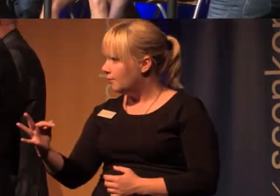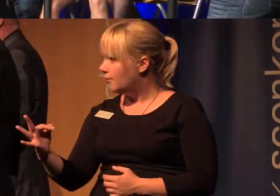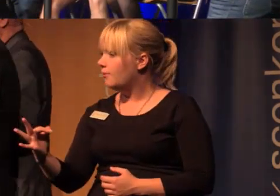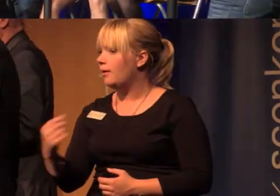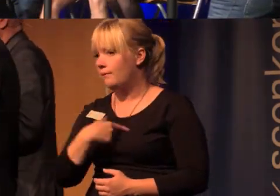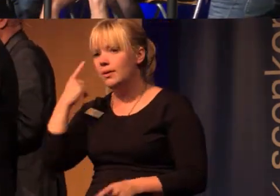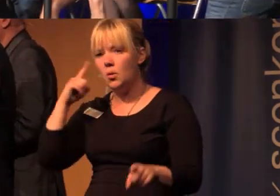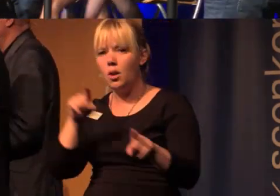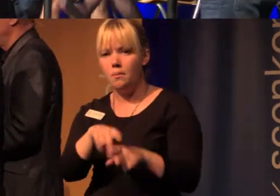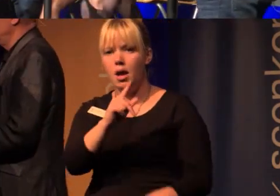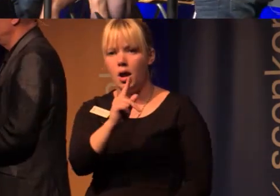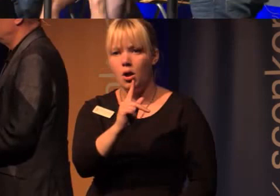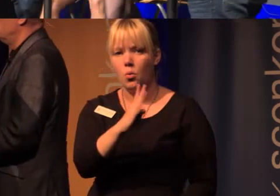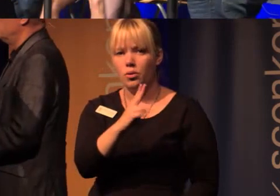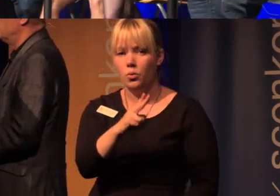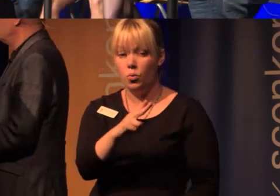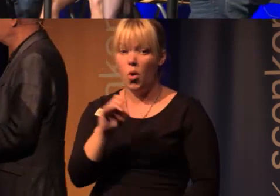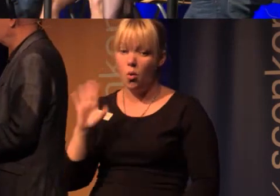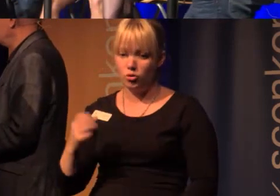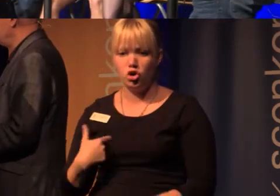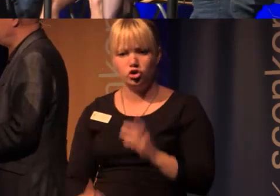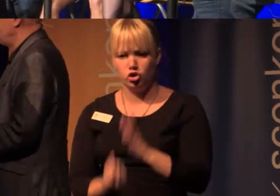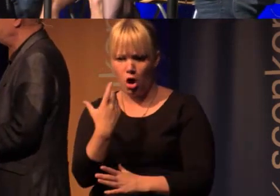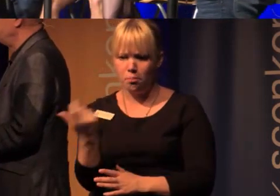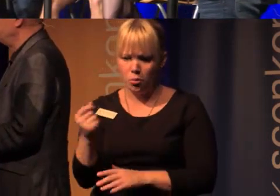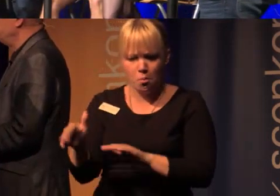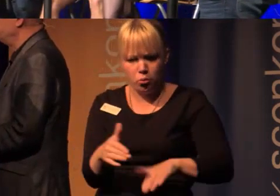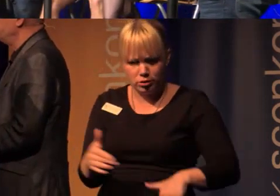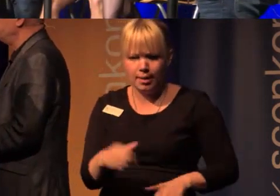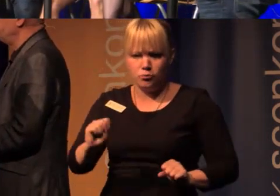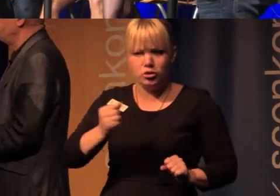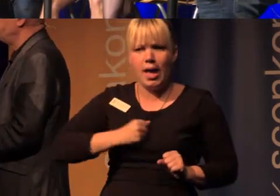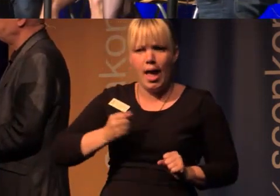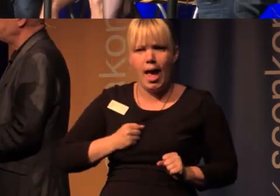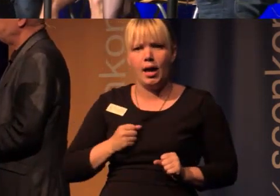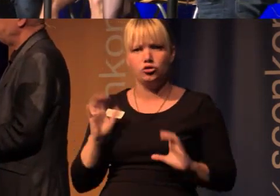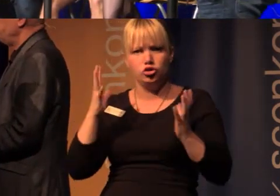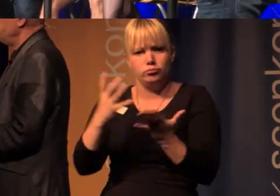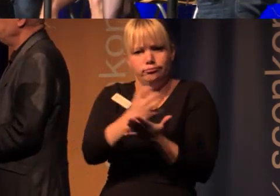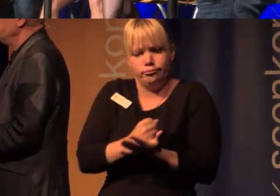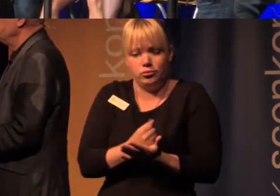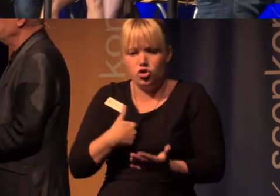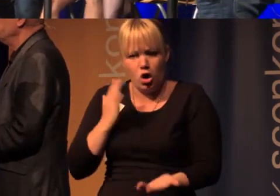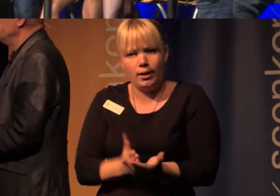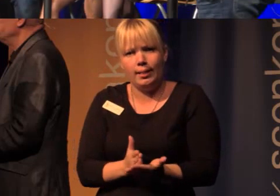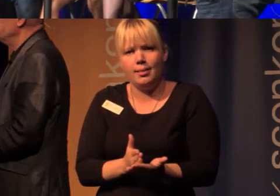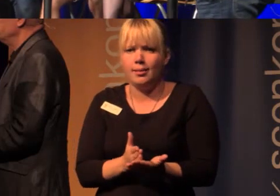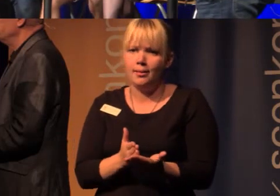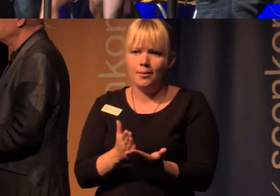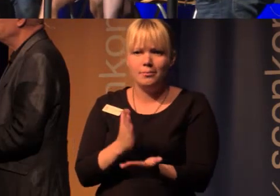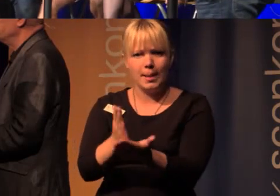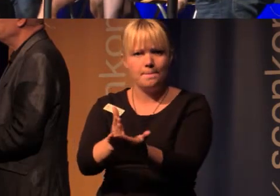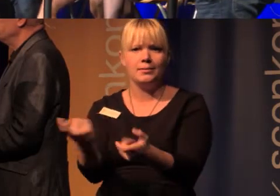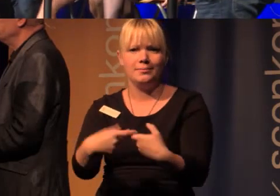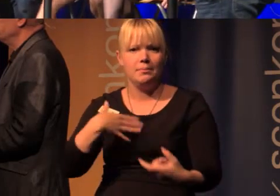kunna livnära sig på det man producerar, och man ska också äga det man producerar. och har rätt att bestämma över det. Men samtidigt